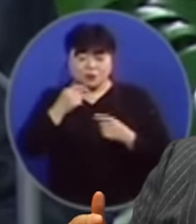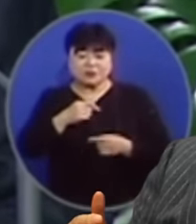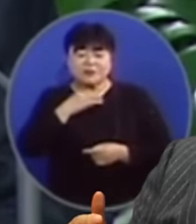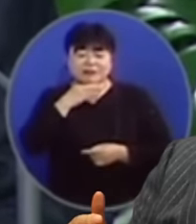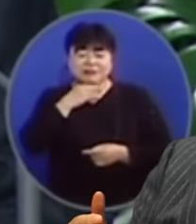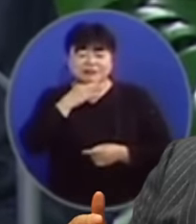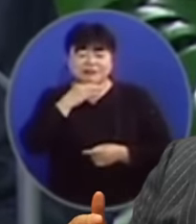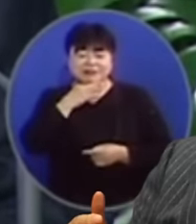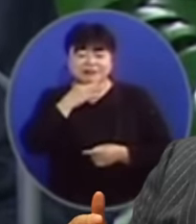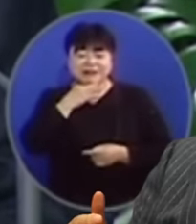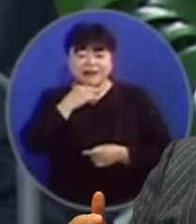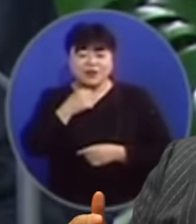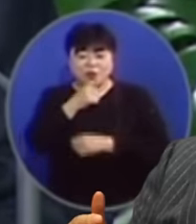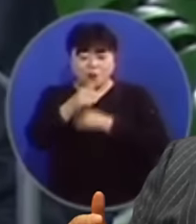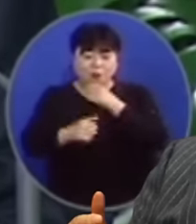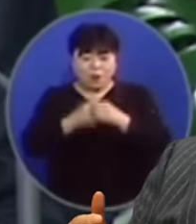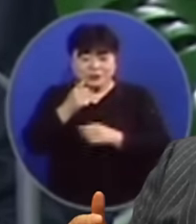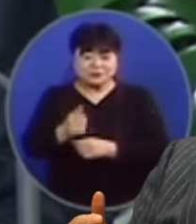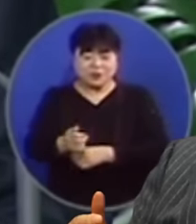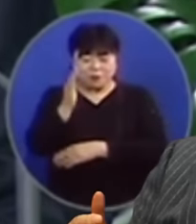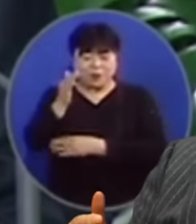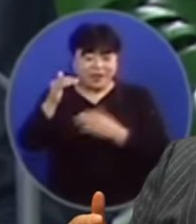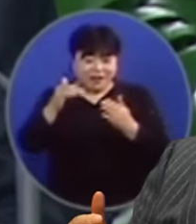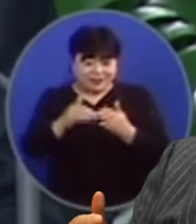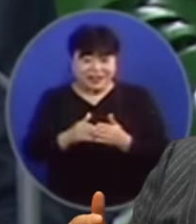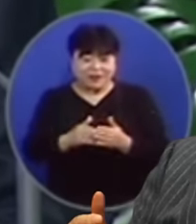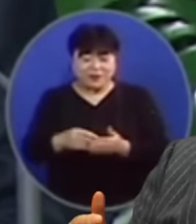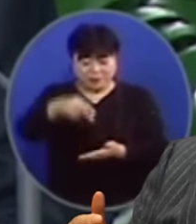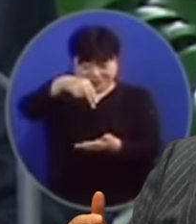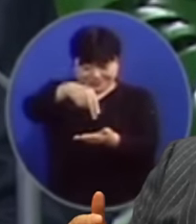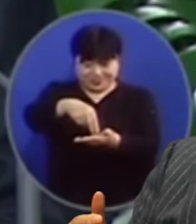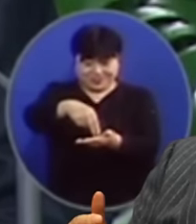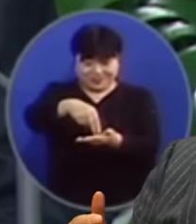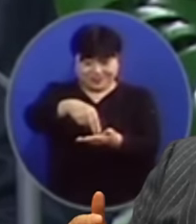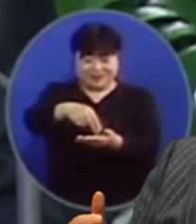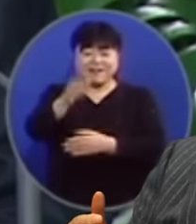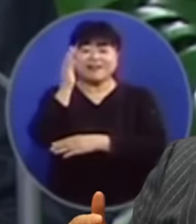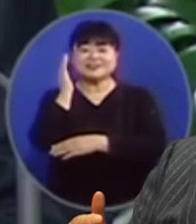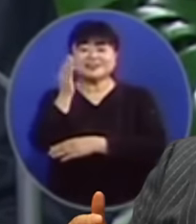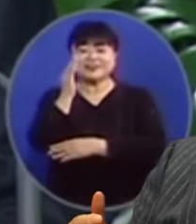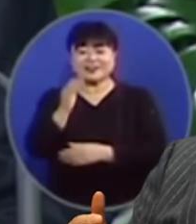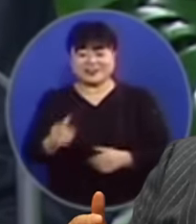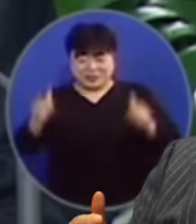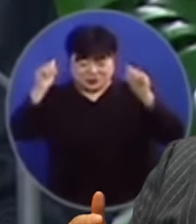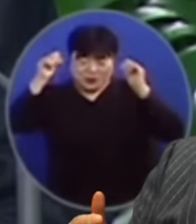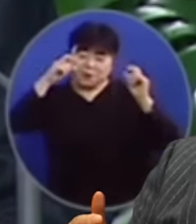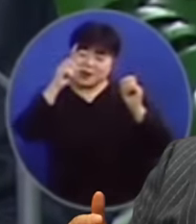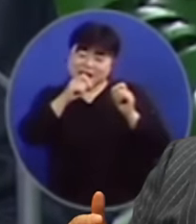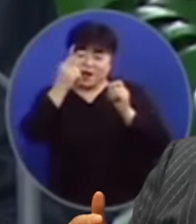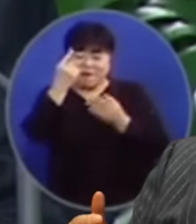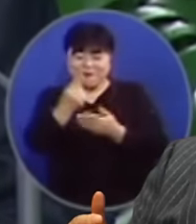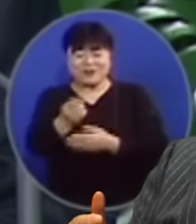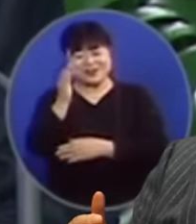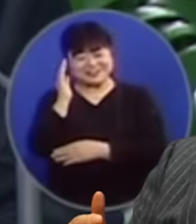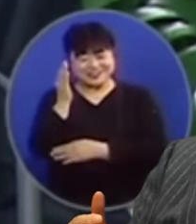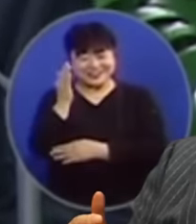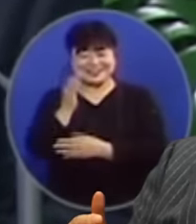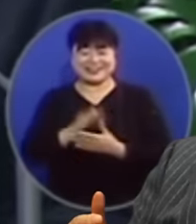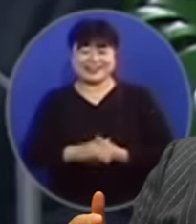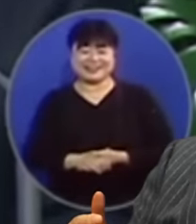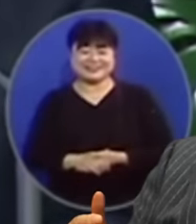50년이 넘는 목회 생활을 끝마치고 지금 여러분 앞에 서서 졸업생으로서 설교를 하고